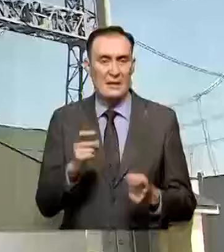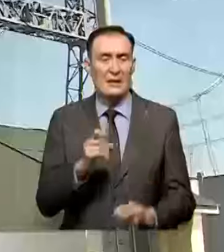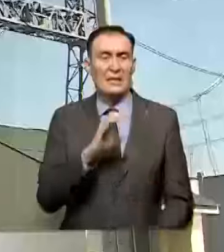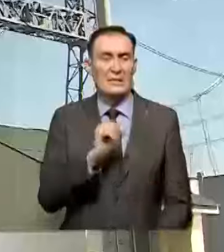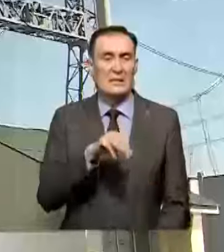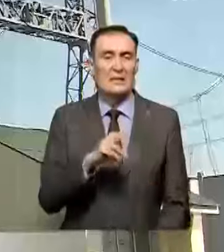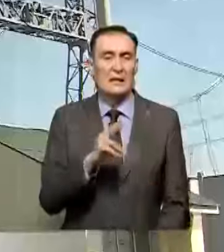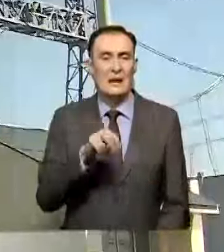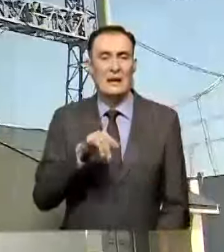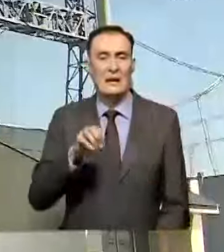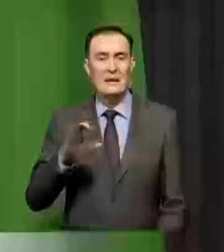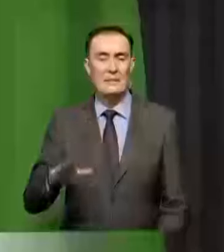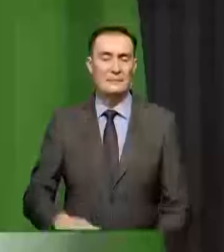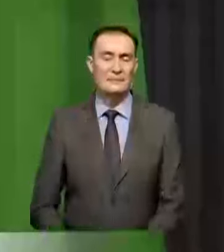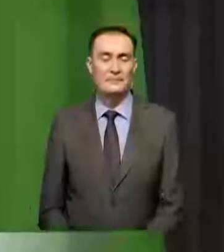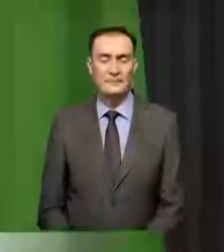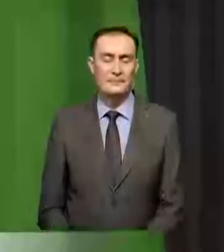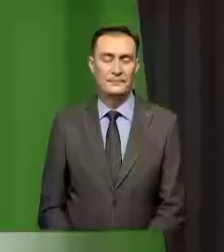Садкалиев.